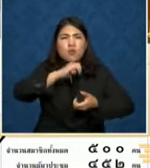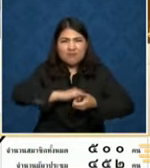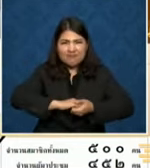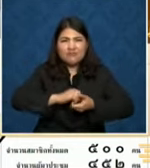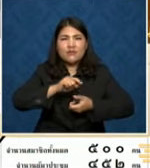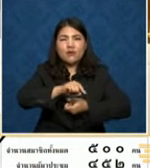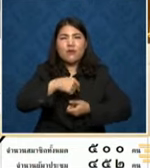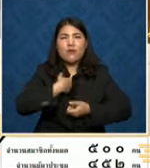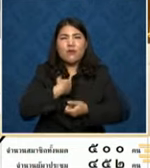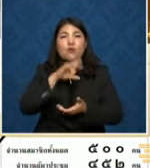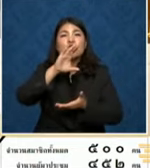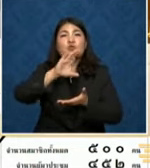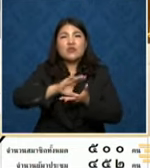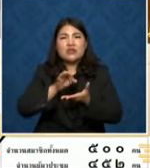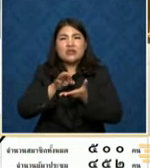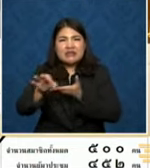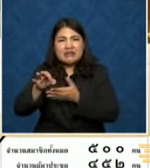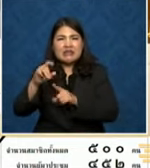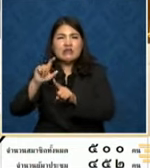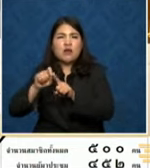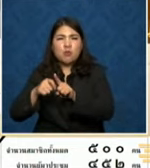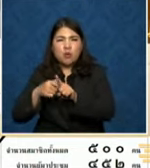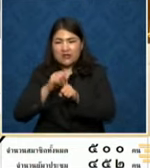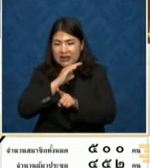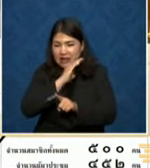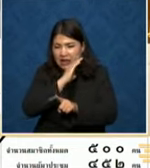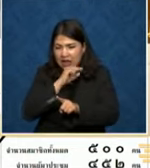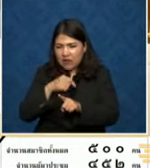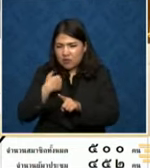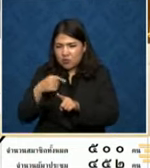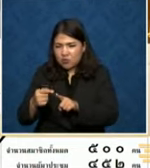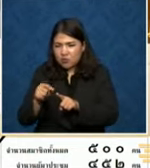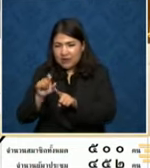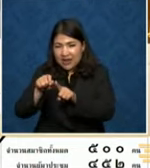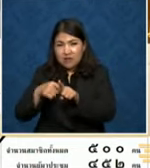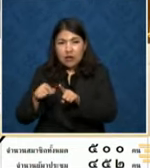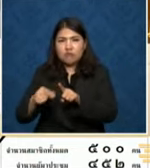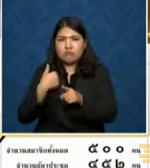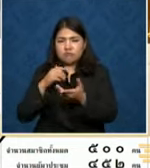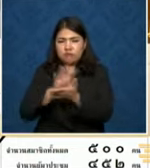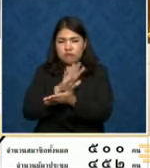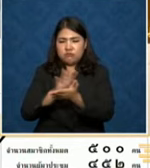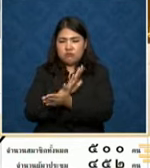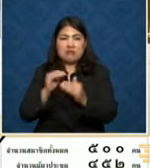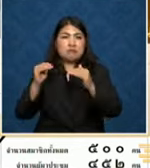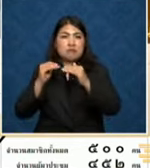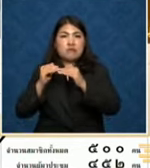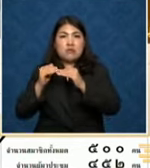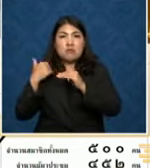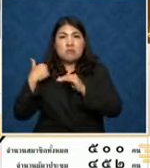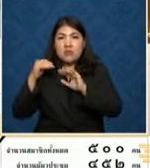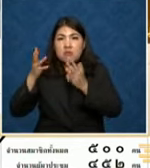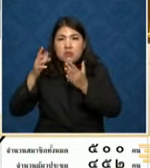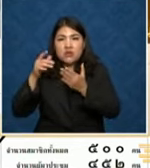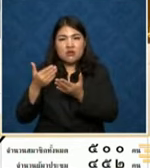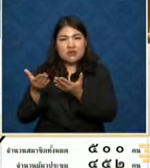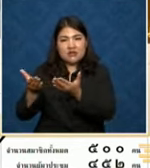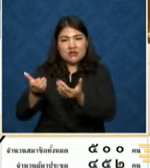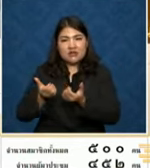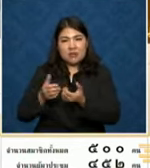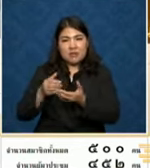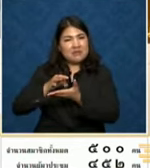าขอความกรุณาอย่าซื้อข้าวโพดที่ไม่มีเอกสารสิทธิ์แน่นอนครับพี่น้องครับท่านประธ